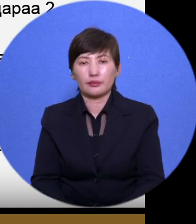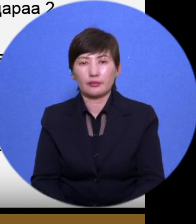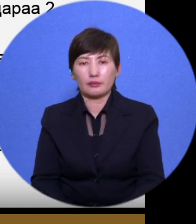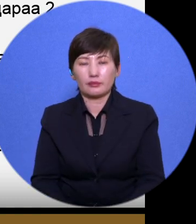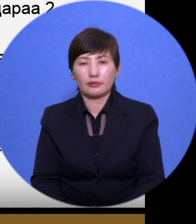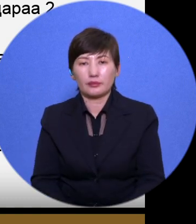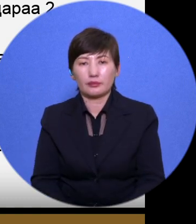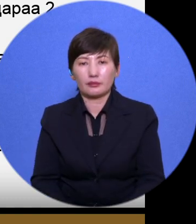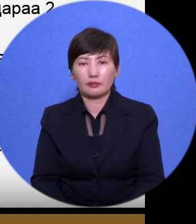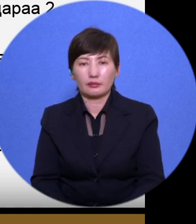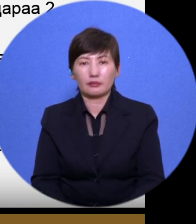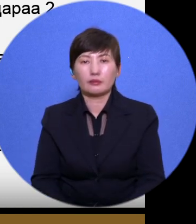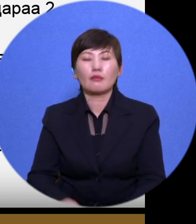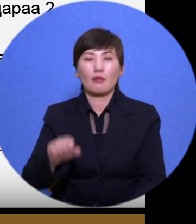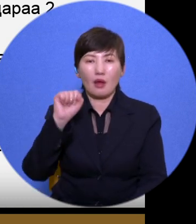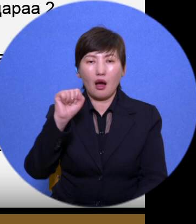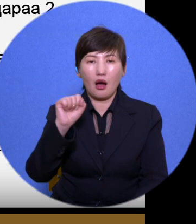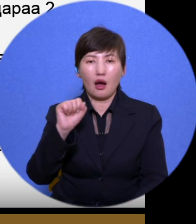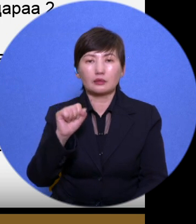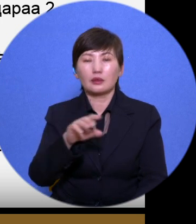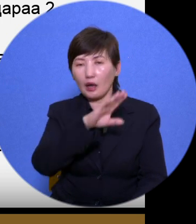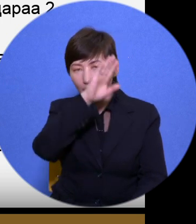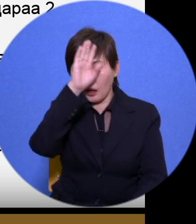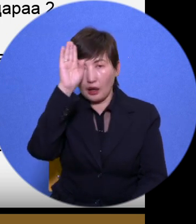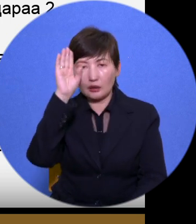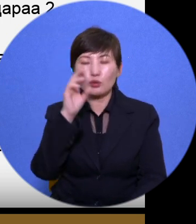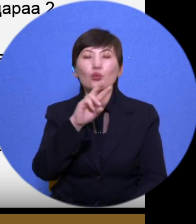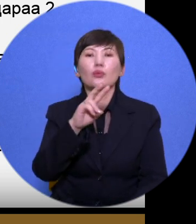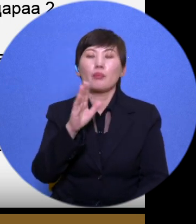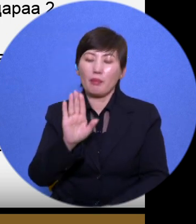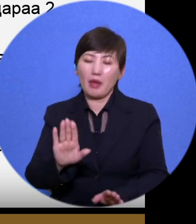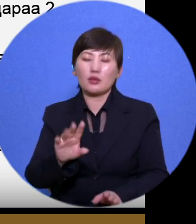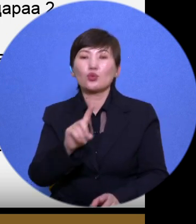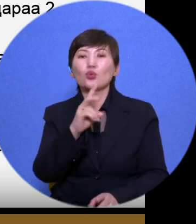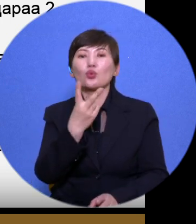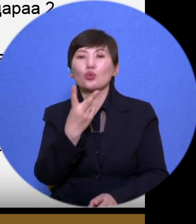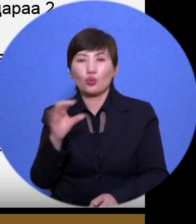За, ад нь дулаан газар тавьсан сүүнд ямар өөрчлөлт гарсан бэ?